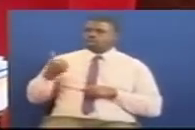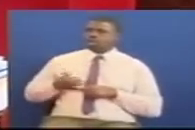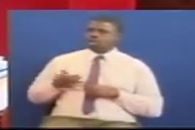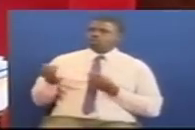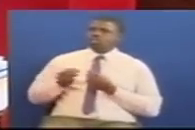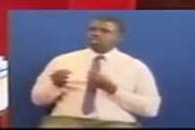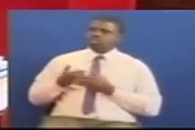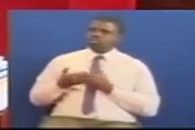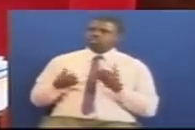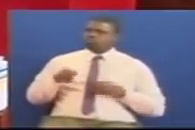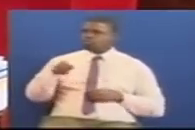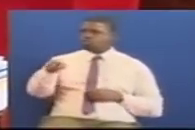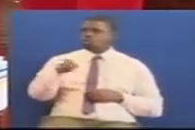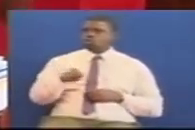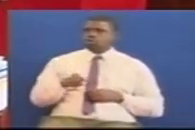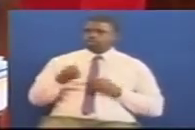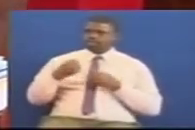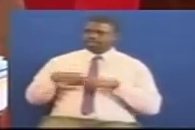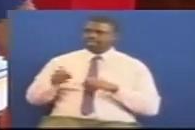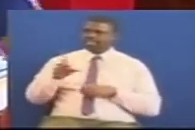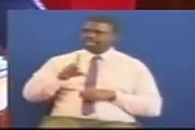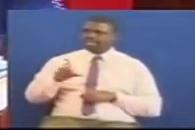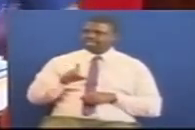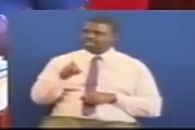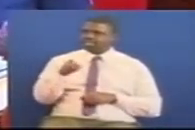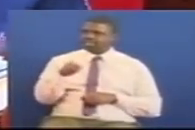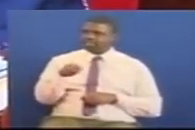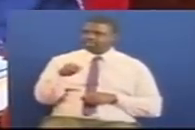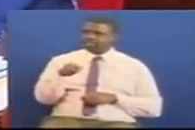hiyo. Ni lini mtatekeleza hilo? Asante.